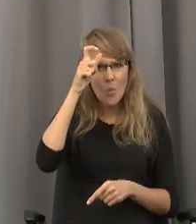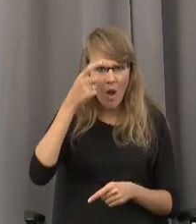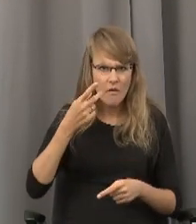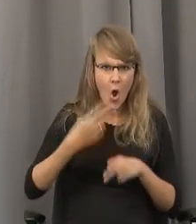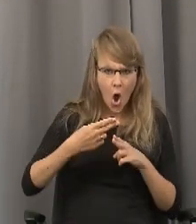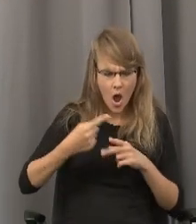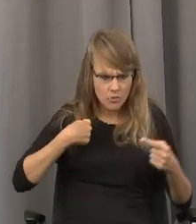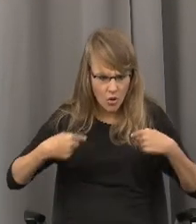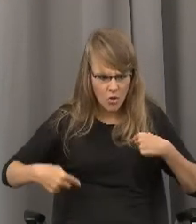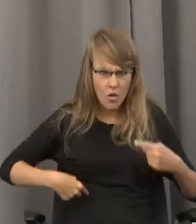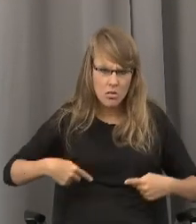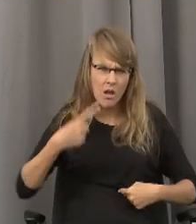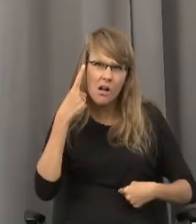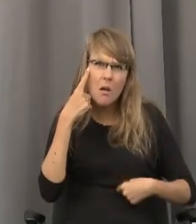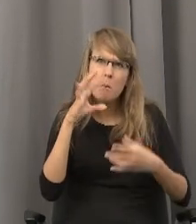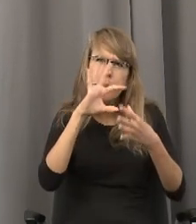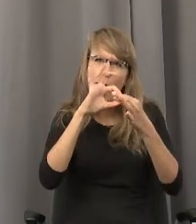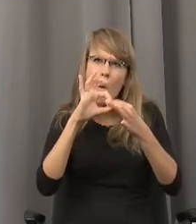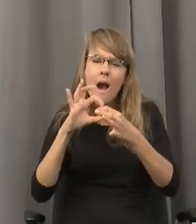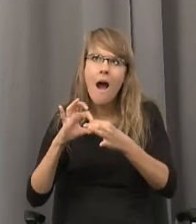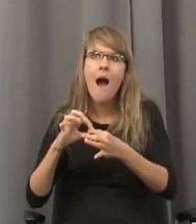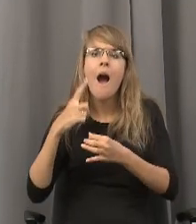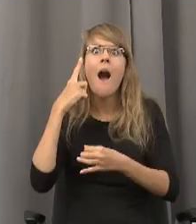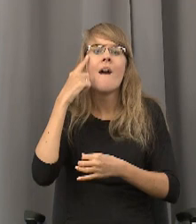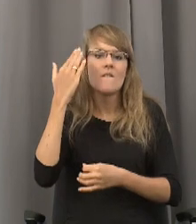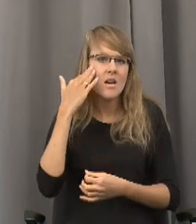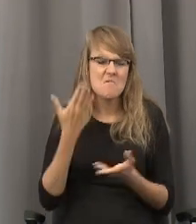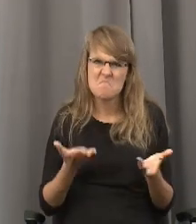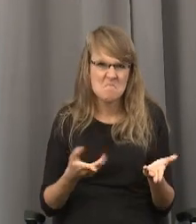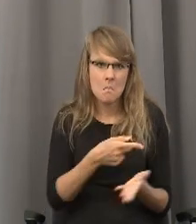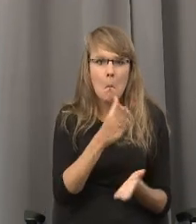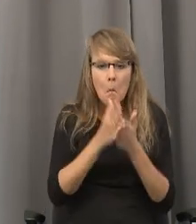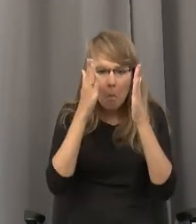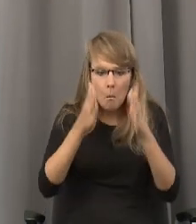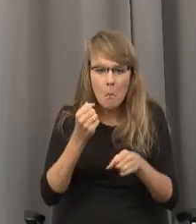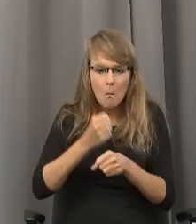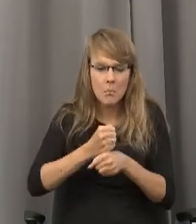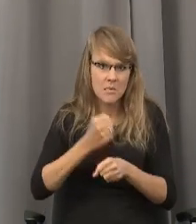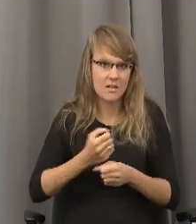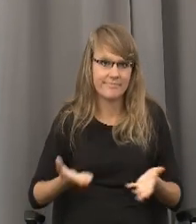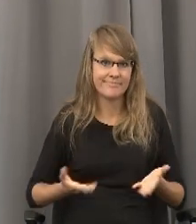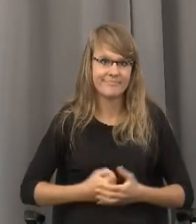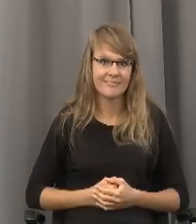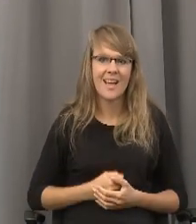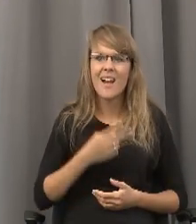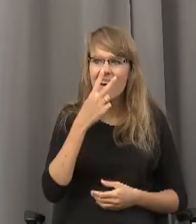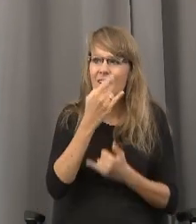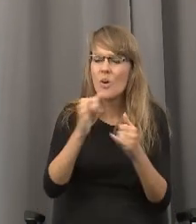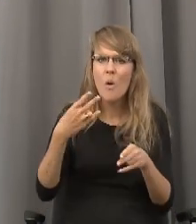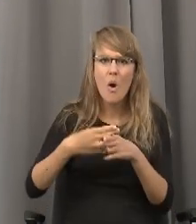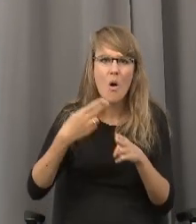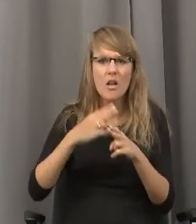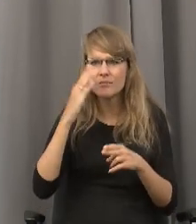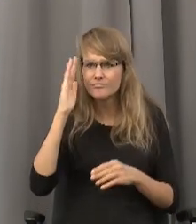człowieka. Mamy z tym problem także w diagnostyce zespołów otępiennych. Standardy